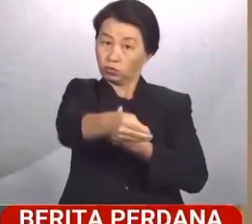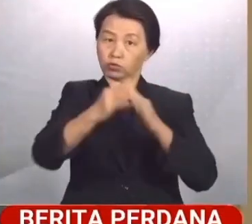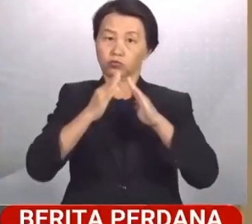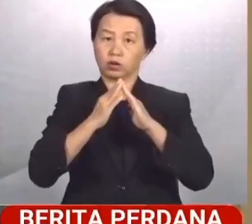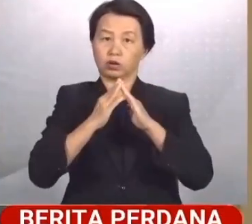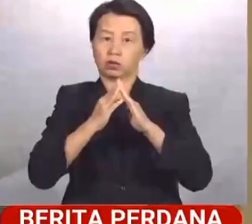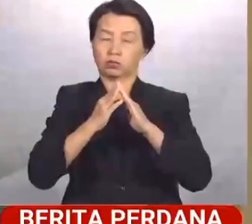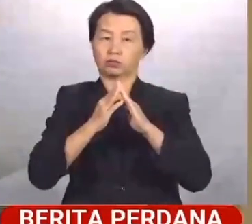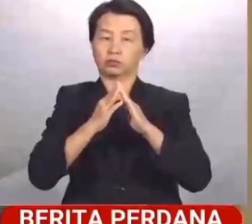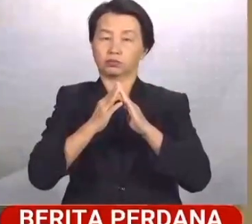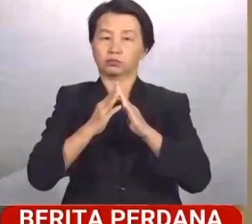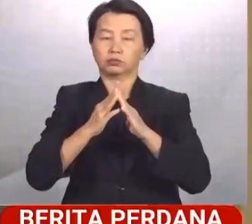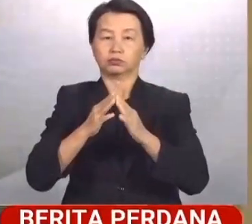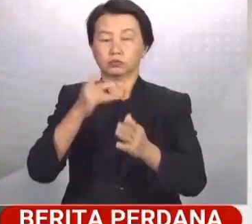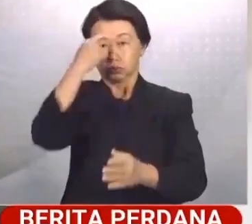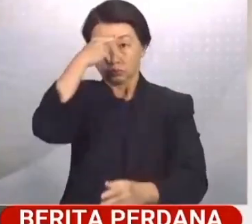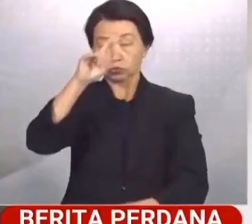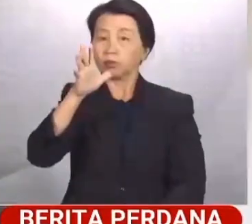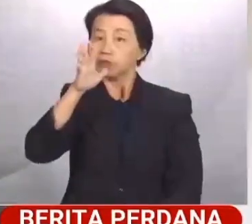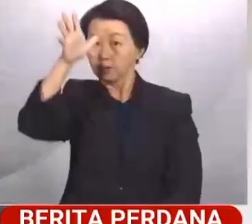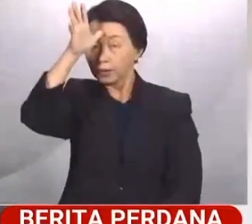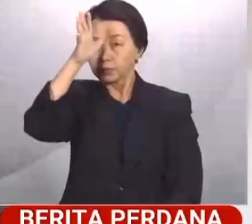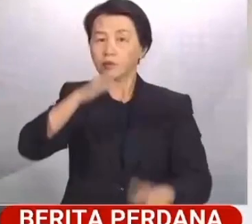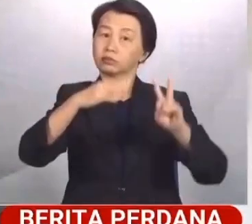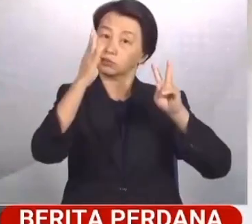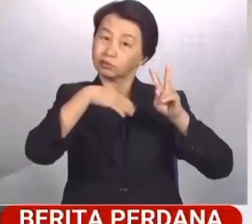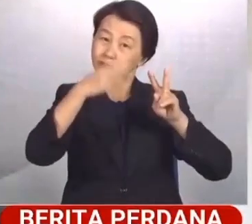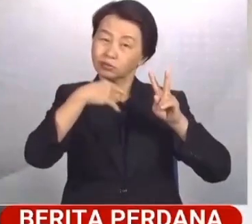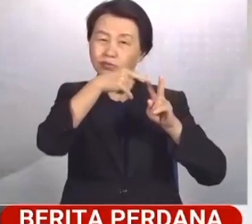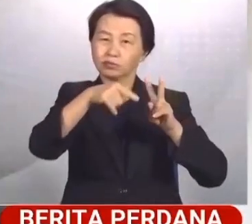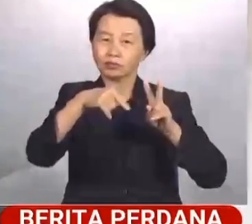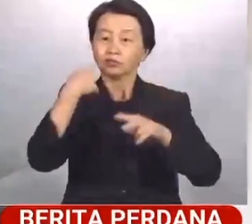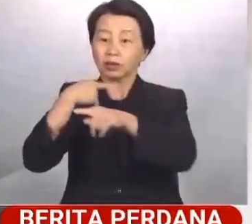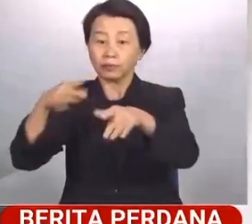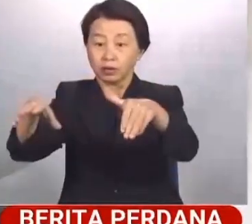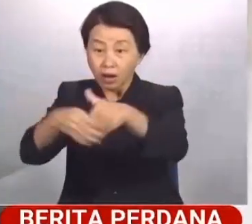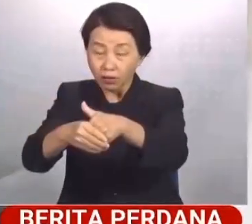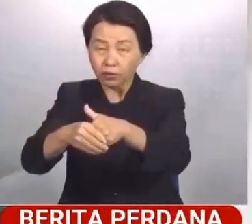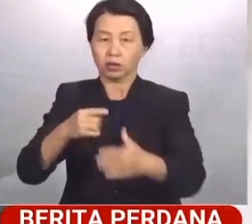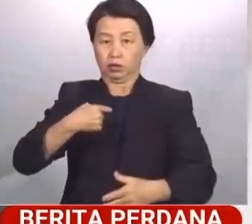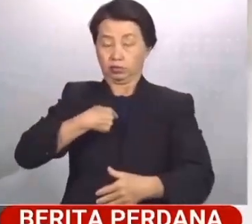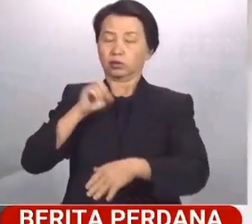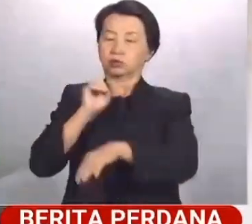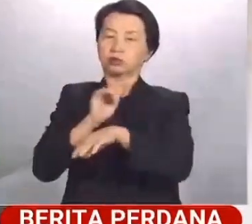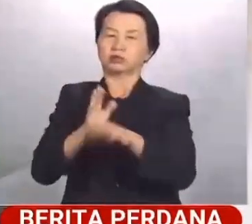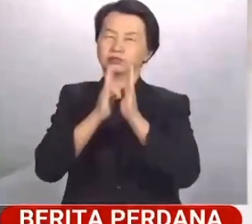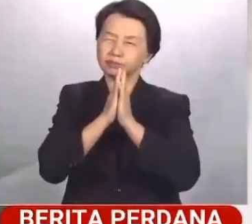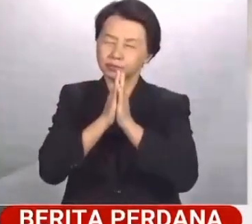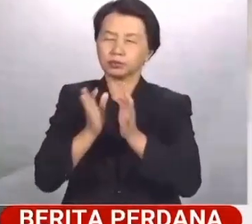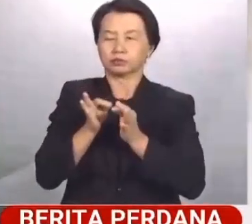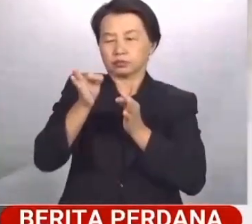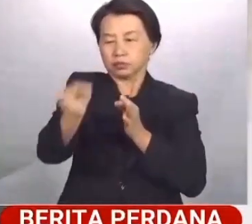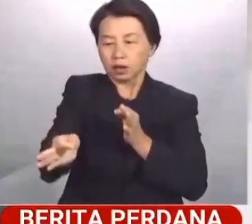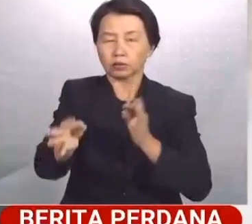rumah Hai kepada ibubapa pengantin syar'i nasehatkan tangguhkan dulu